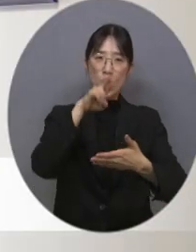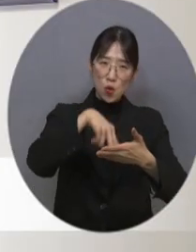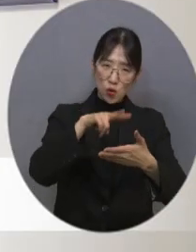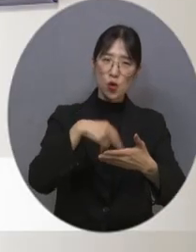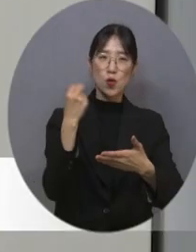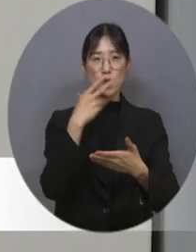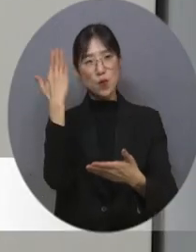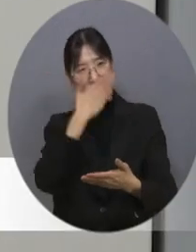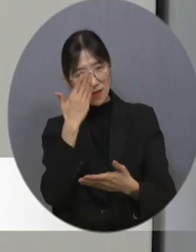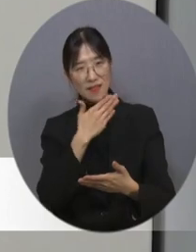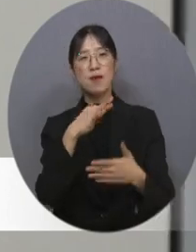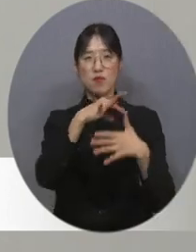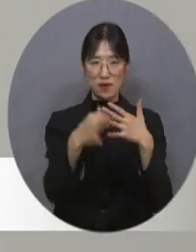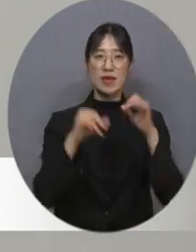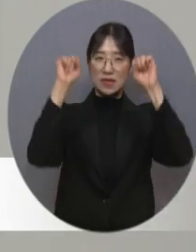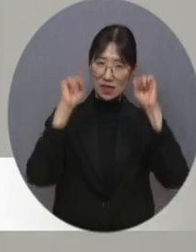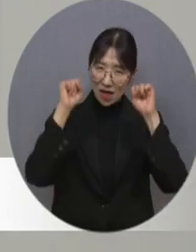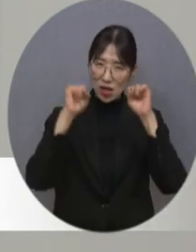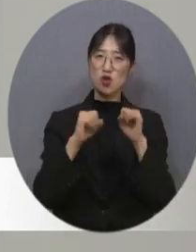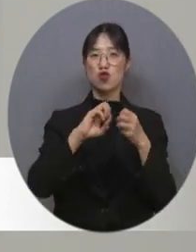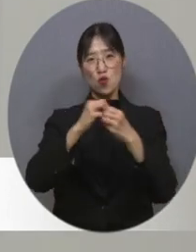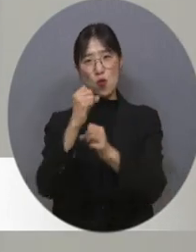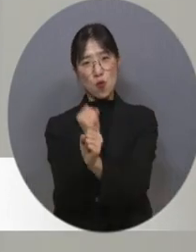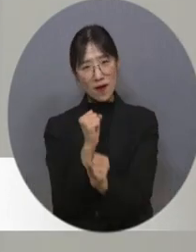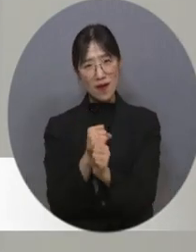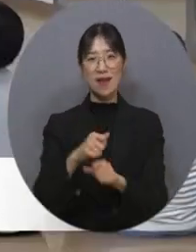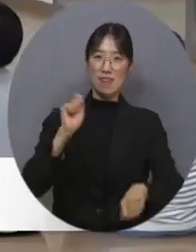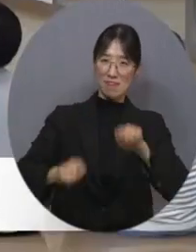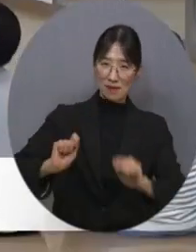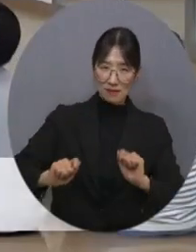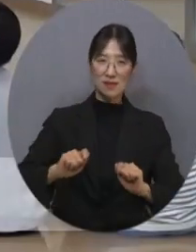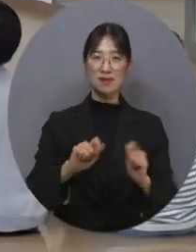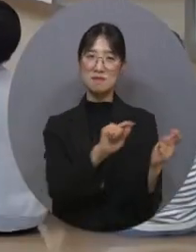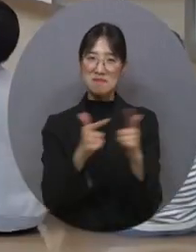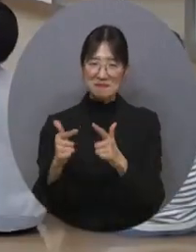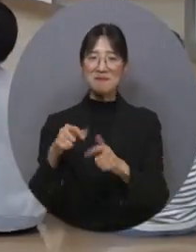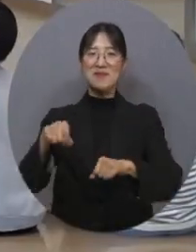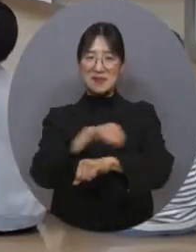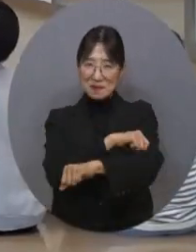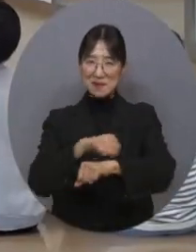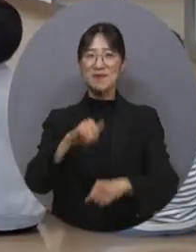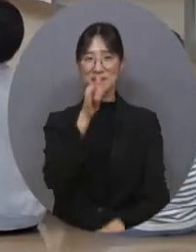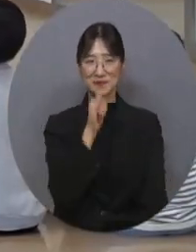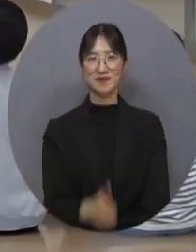일상 프로그램과 체육과 공예, 난타 등 특별 프로그램으로 이루어졌습니다.